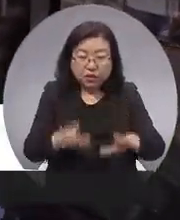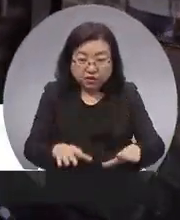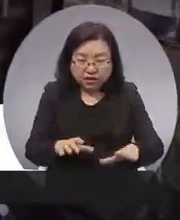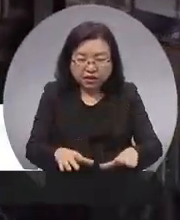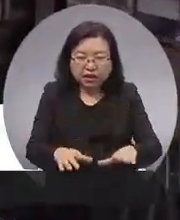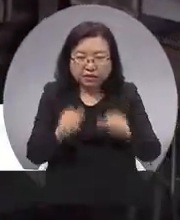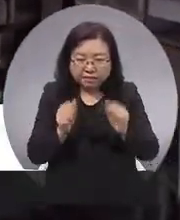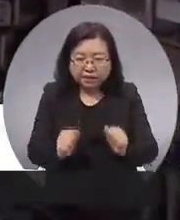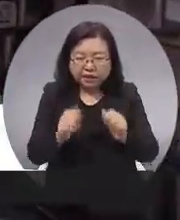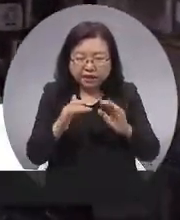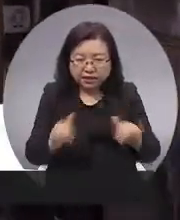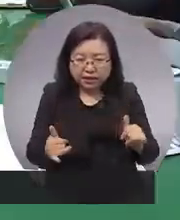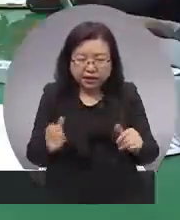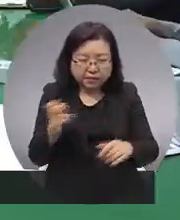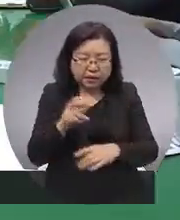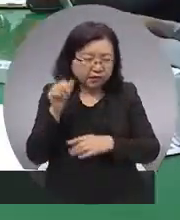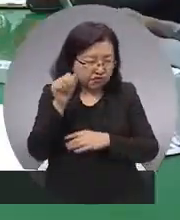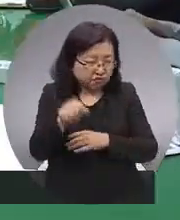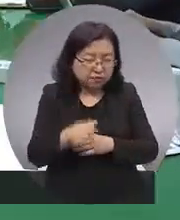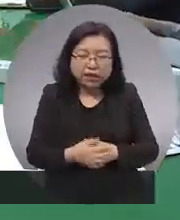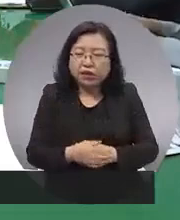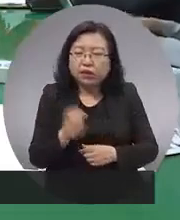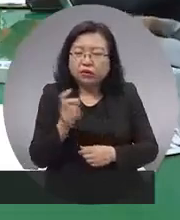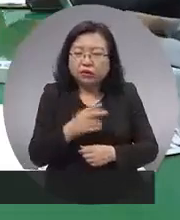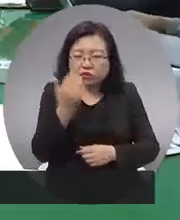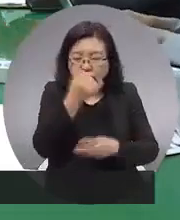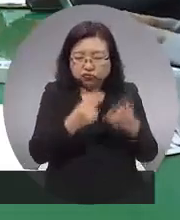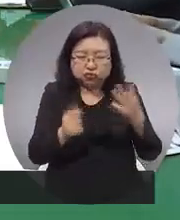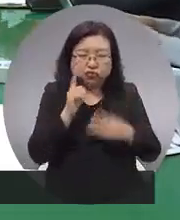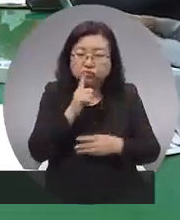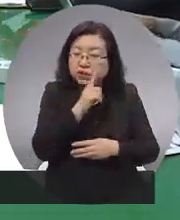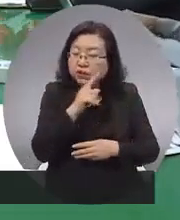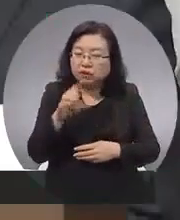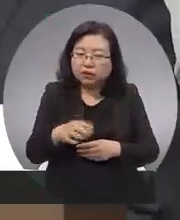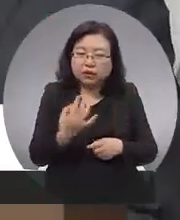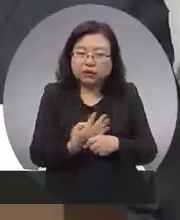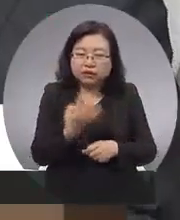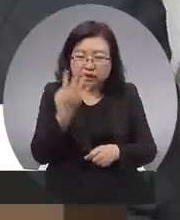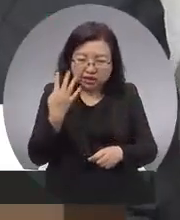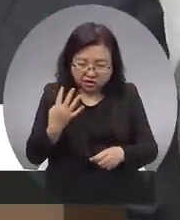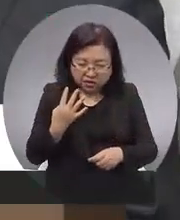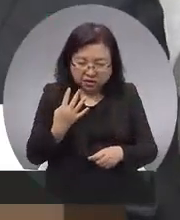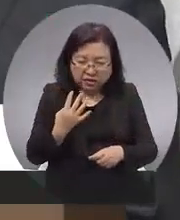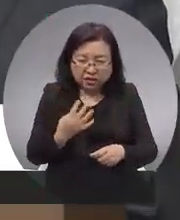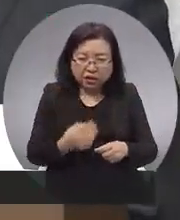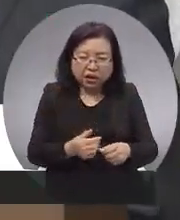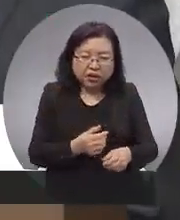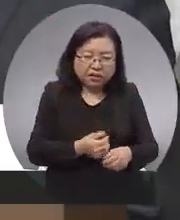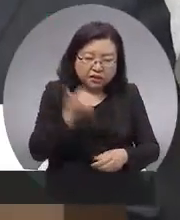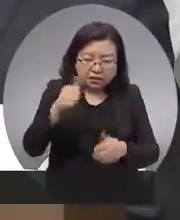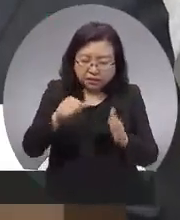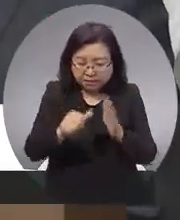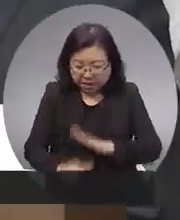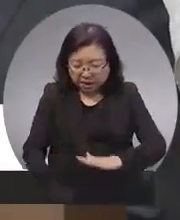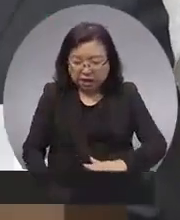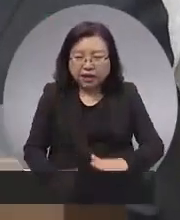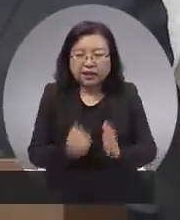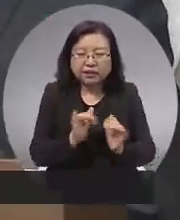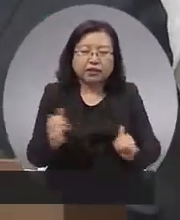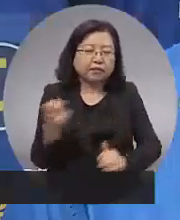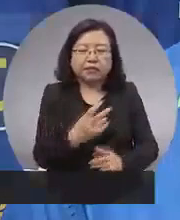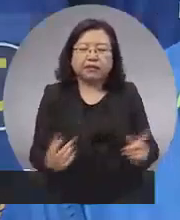연임을 노리는 지어 충주와 괴산 에서는 4년전 희비가 엇갈려 떤 후보들이 제 대결을